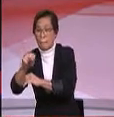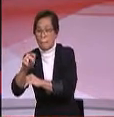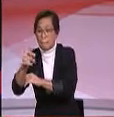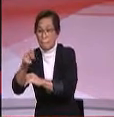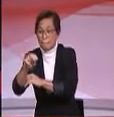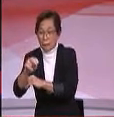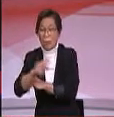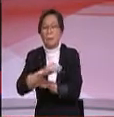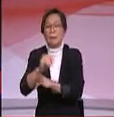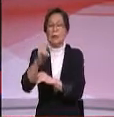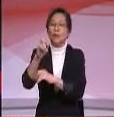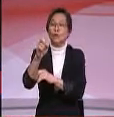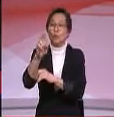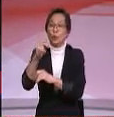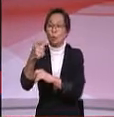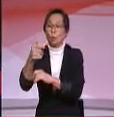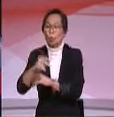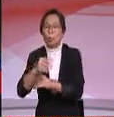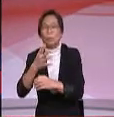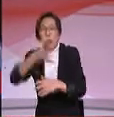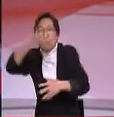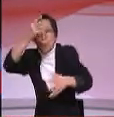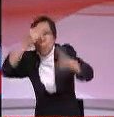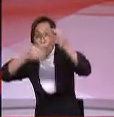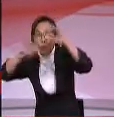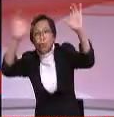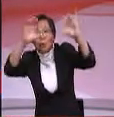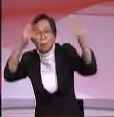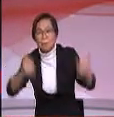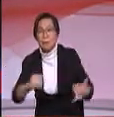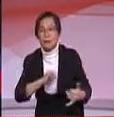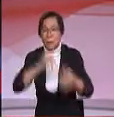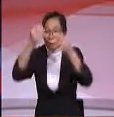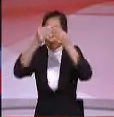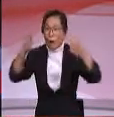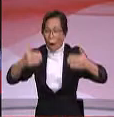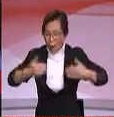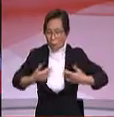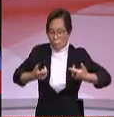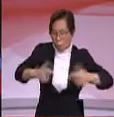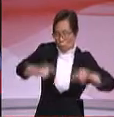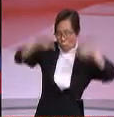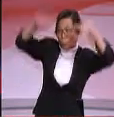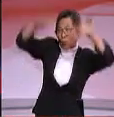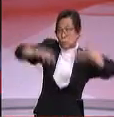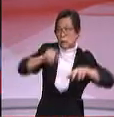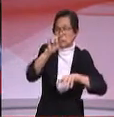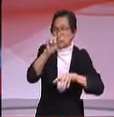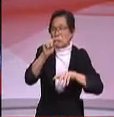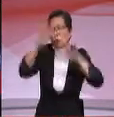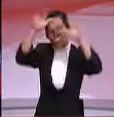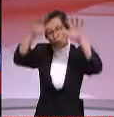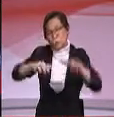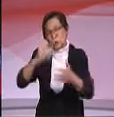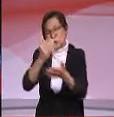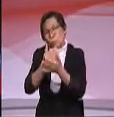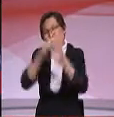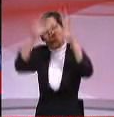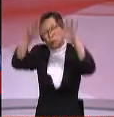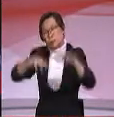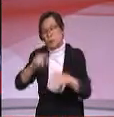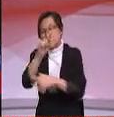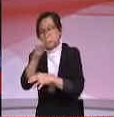ikuti perkembangan cuaca semasa. Dan di sini boleh saya kongsikan, ada masih lagi berlaku hujan sekejap-sekejap di Kemaman,